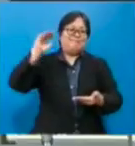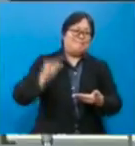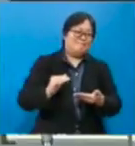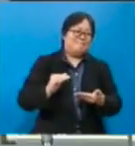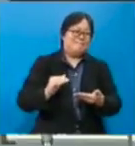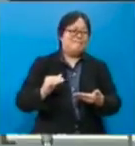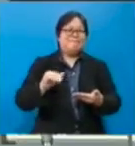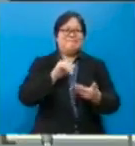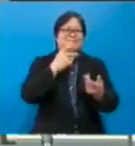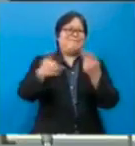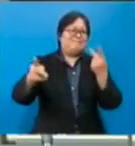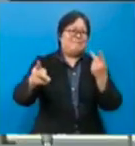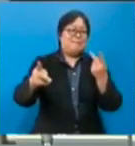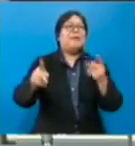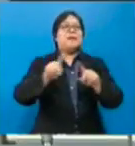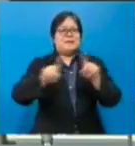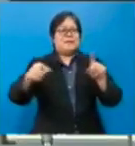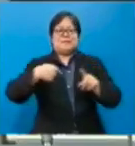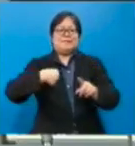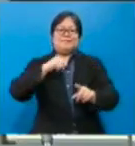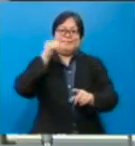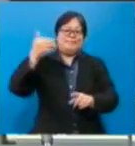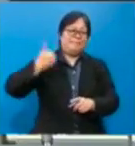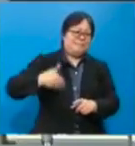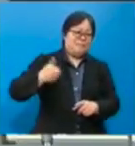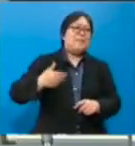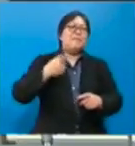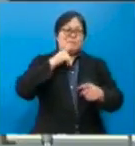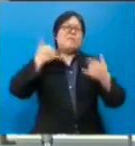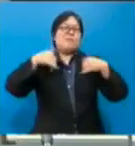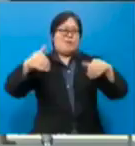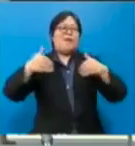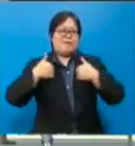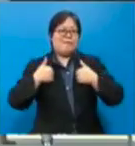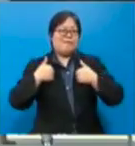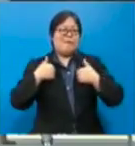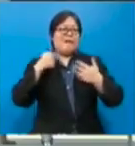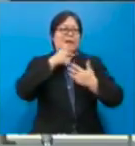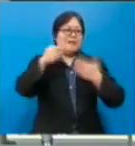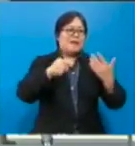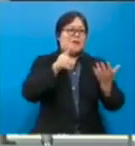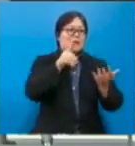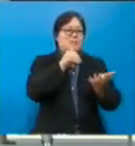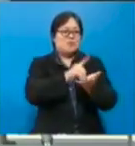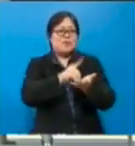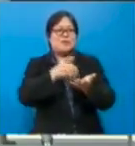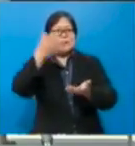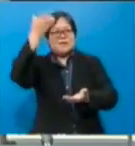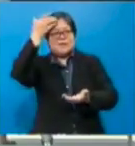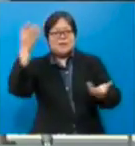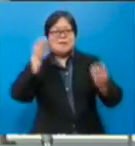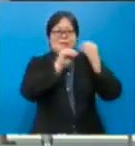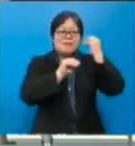berkesan. Namun begitu, saya tidak menafikan bahawa masih ada, termasuk di kalangan pengamal perubatan. Tapi